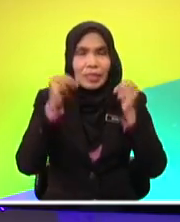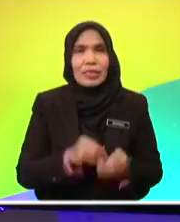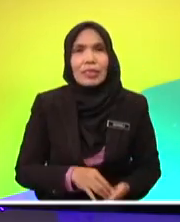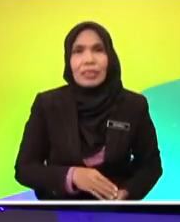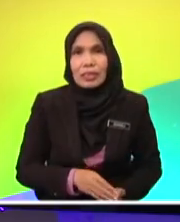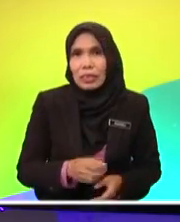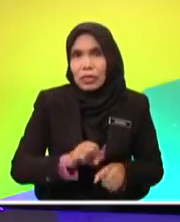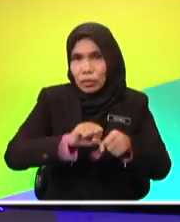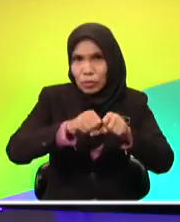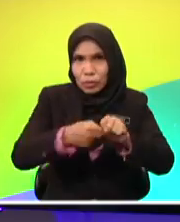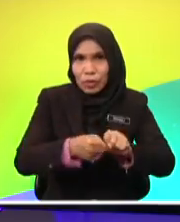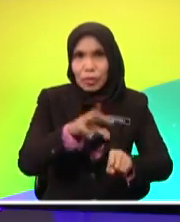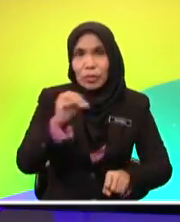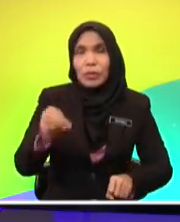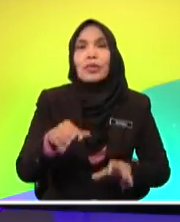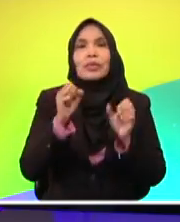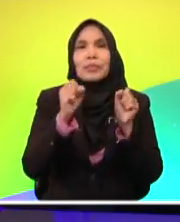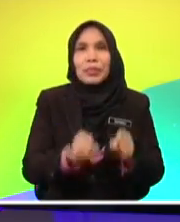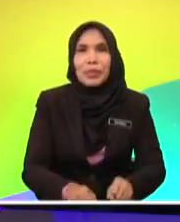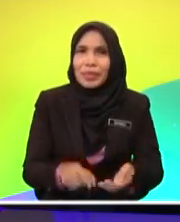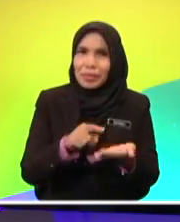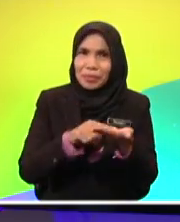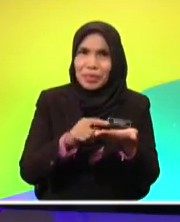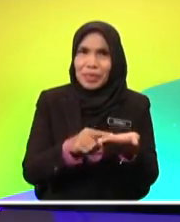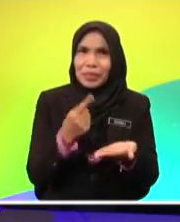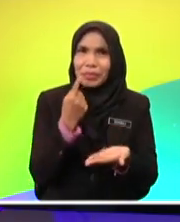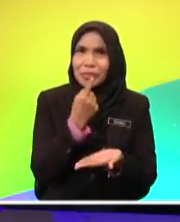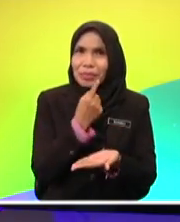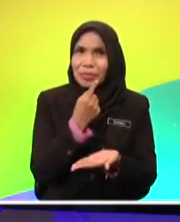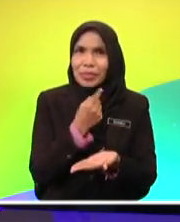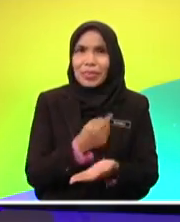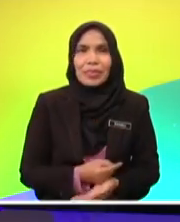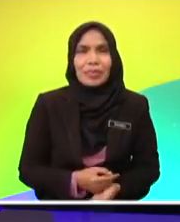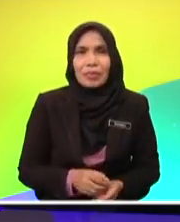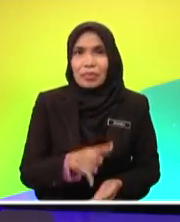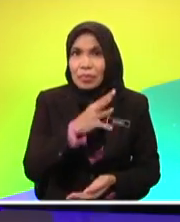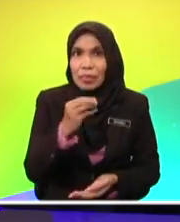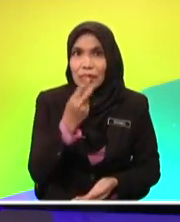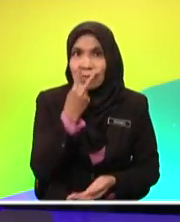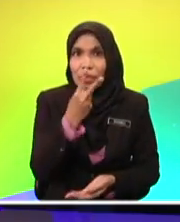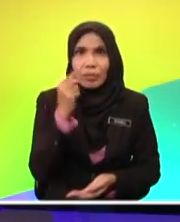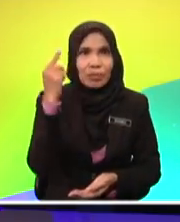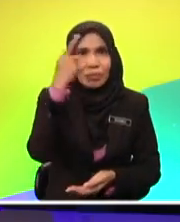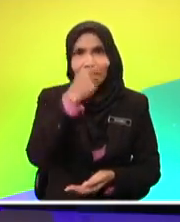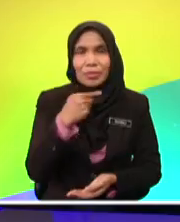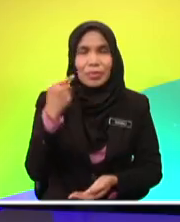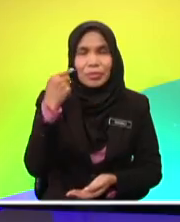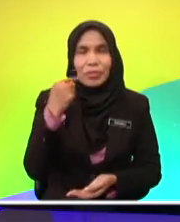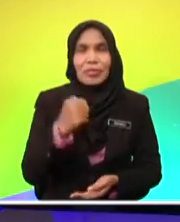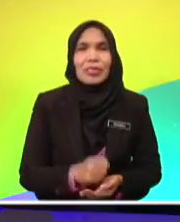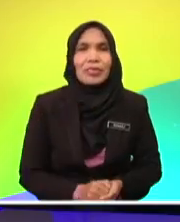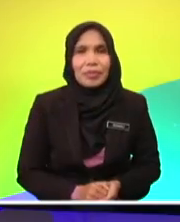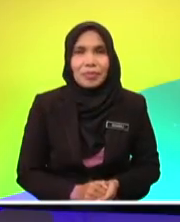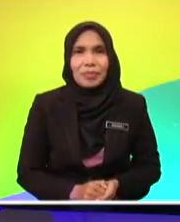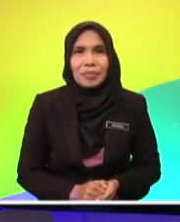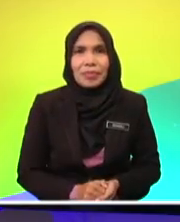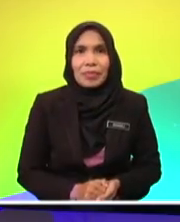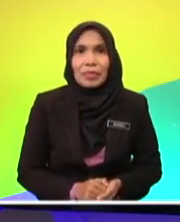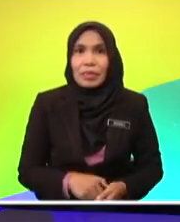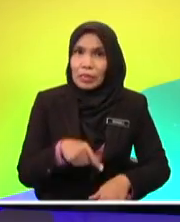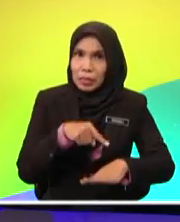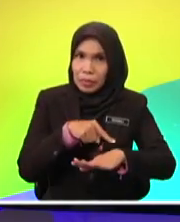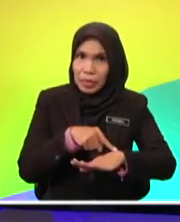berkeperluan khas membaca gerak bibir dan juga mimik muka setiap kali kami melakukan pengajaran dan